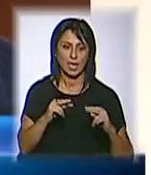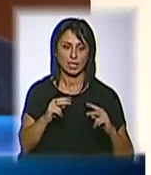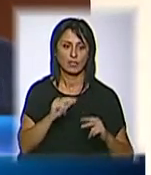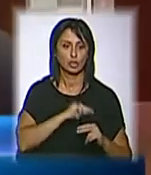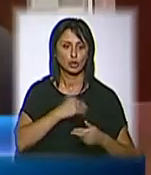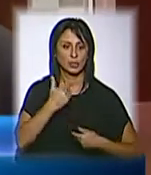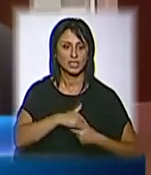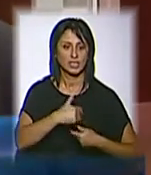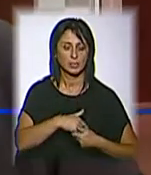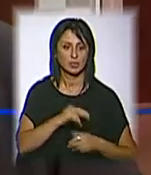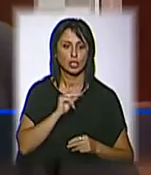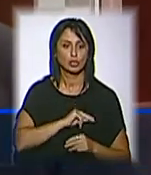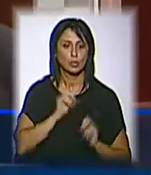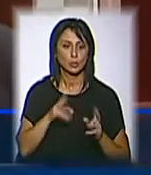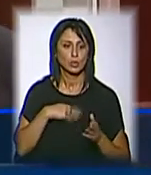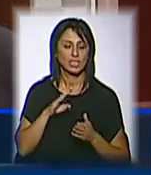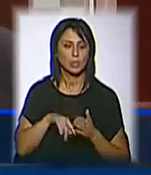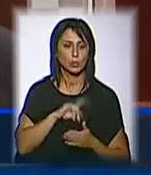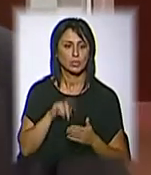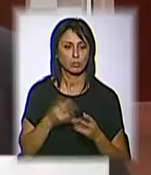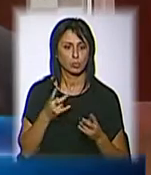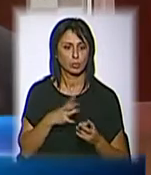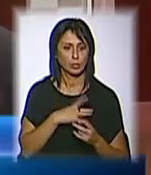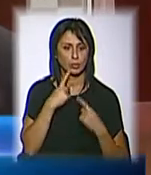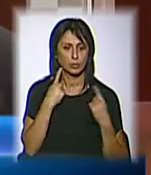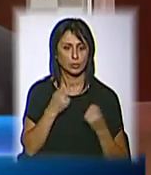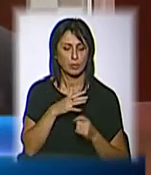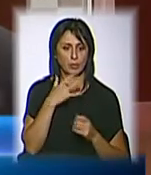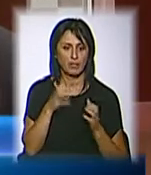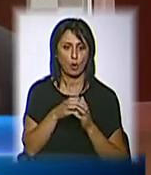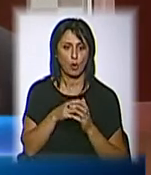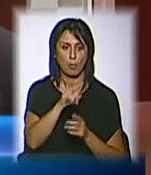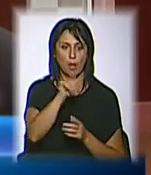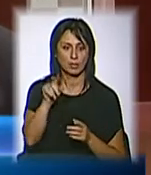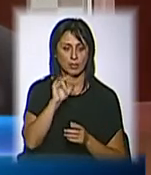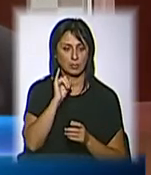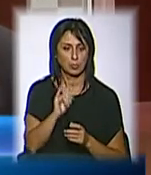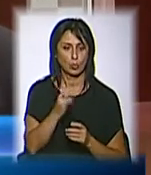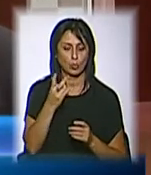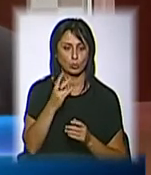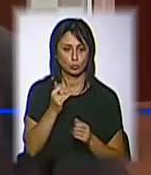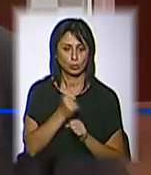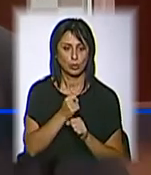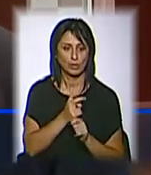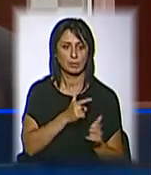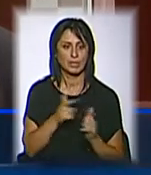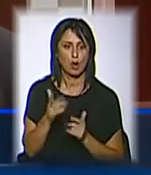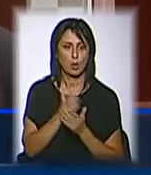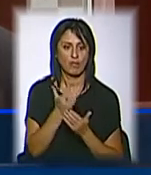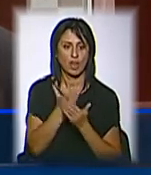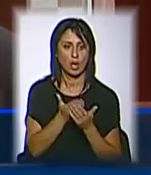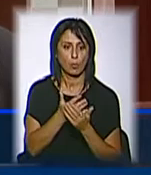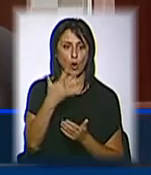შრომის ინსპექციაზე. შრომითი უსაფრთხოების საკითხები ბევრ კომპანიებში არის მოსაგვარებელი და ძალიან კარგია მზაობა, როცა